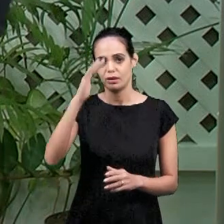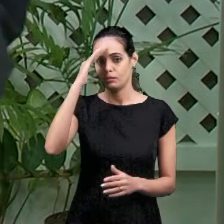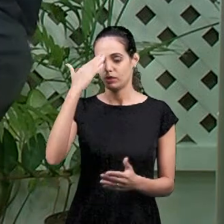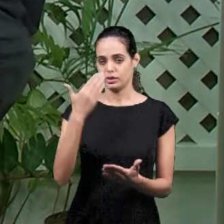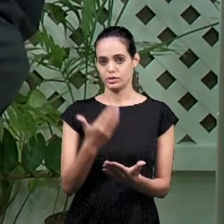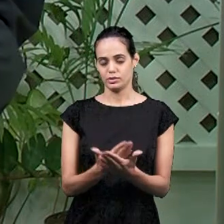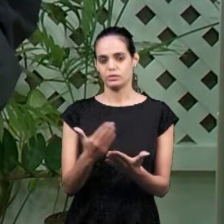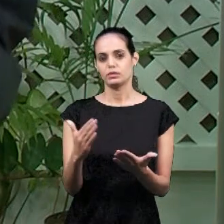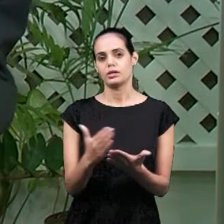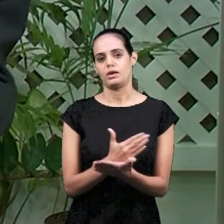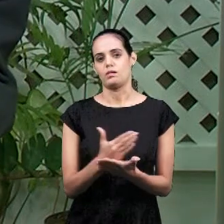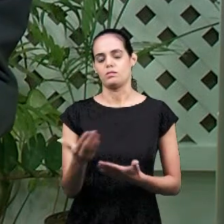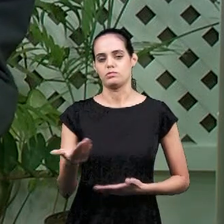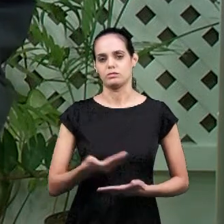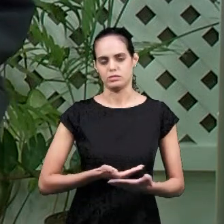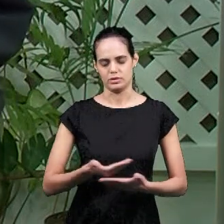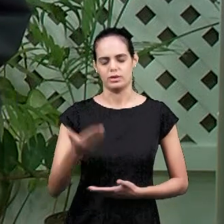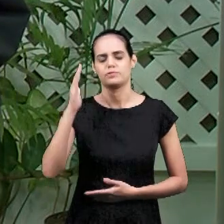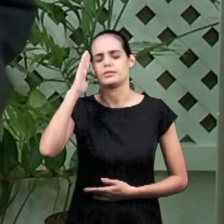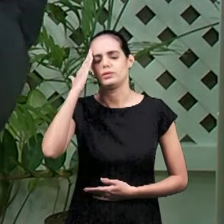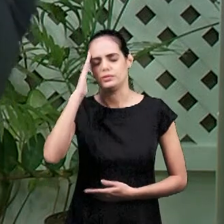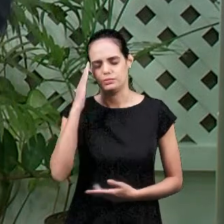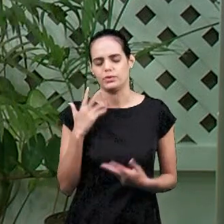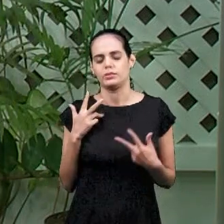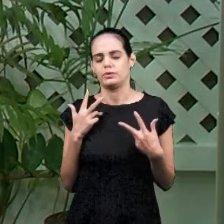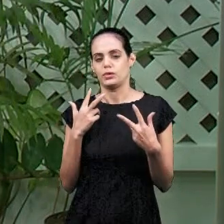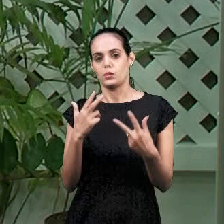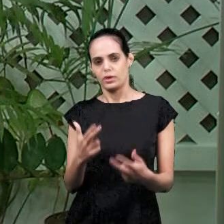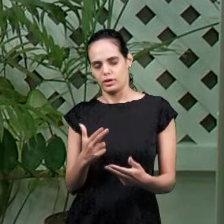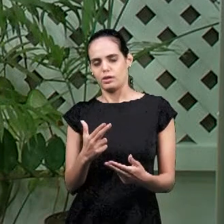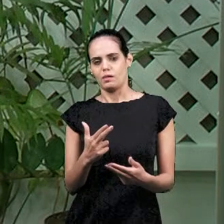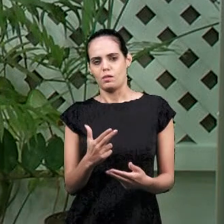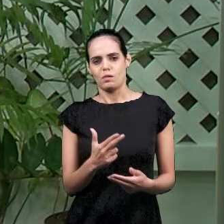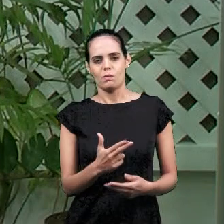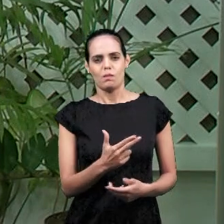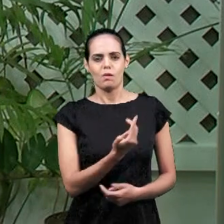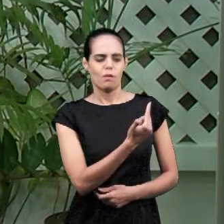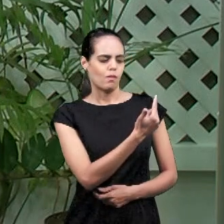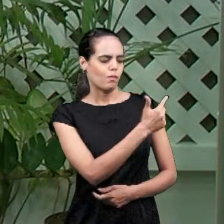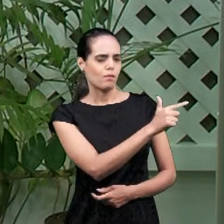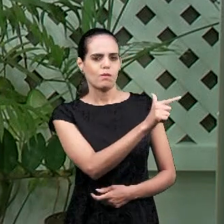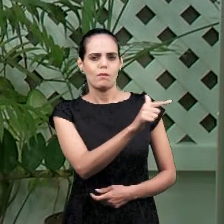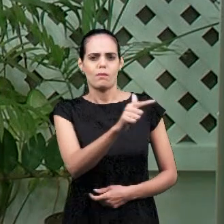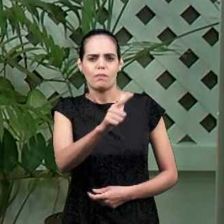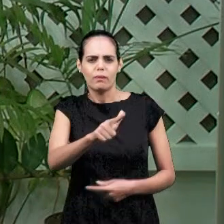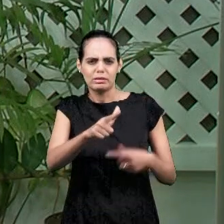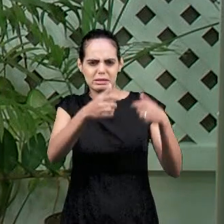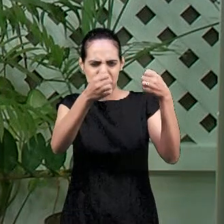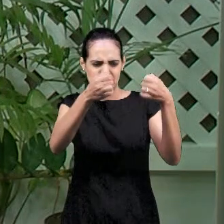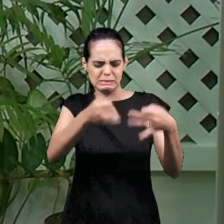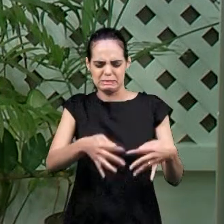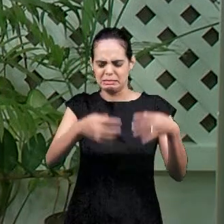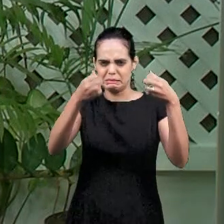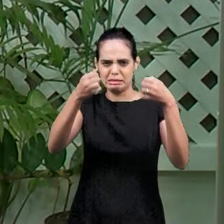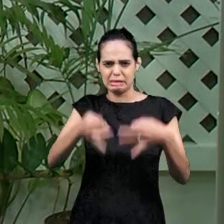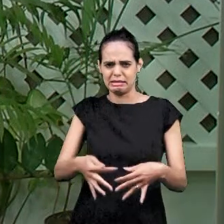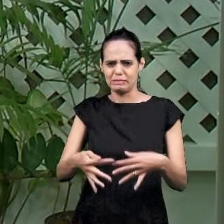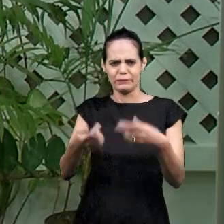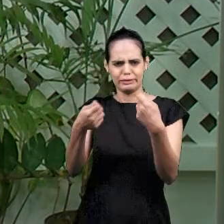quelques différences. Je crois que beaucoup de frères et sœurs ont eu cette compréhension.